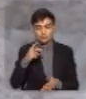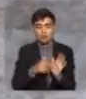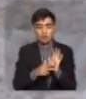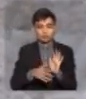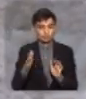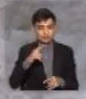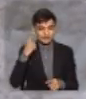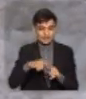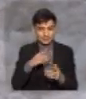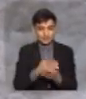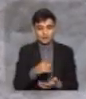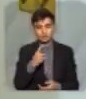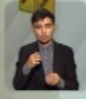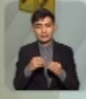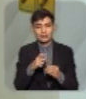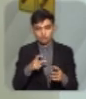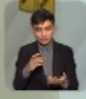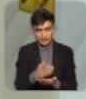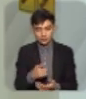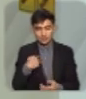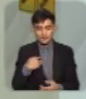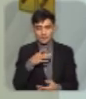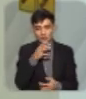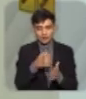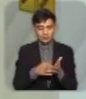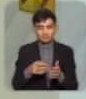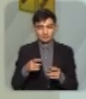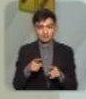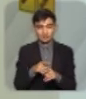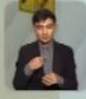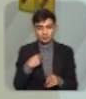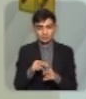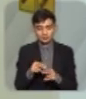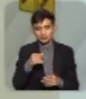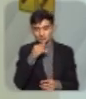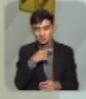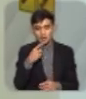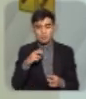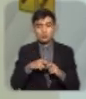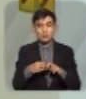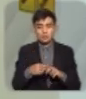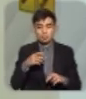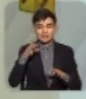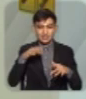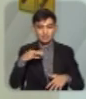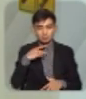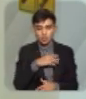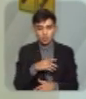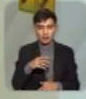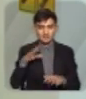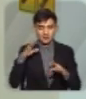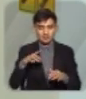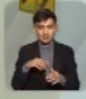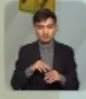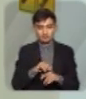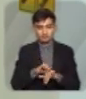бар. Үлгермей жатқанымыз рас деді. Мәселе қардың көптігі болып тұр. Қар көп түскеннен біздің